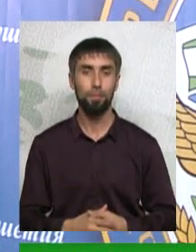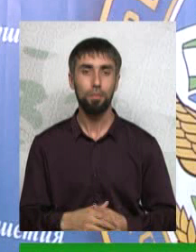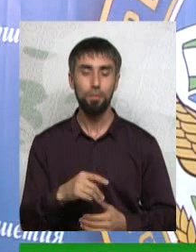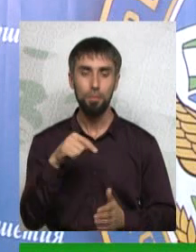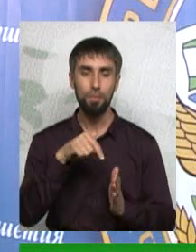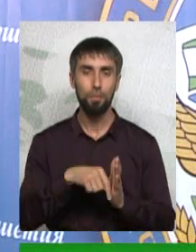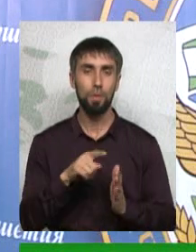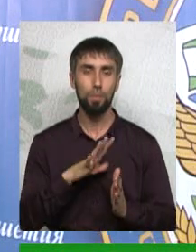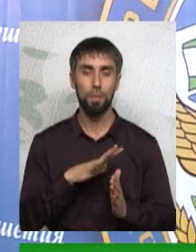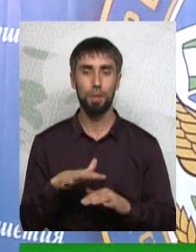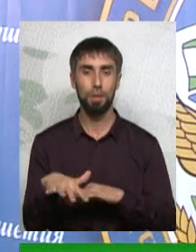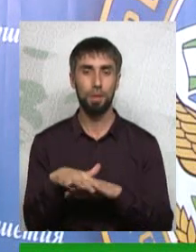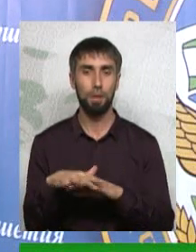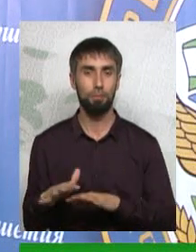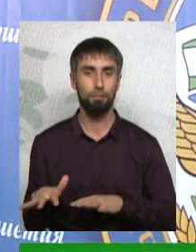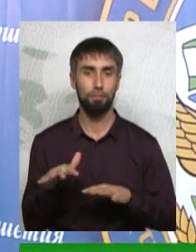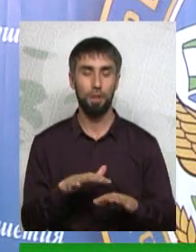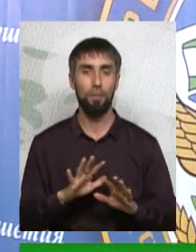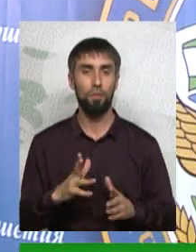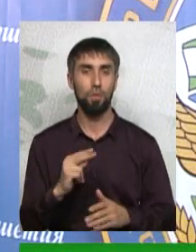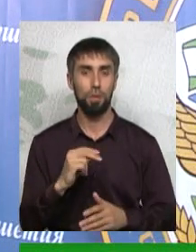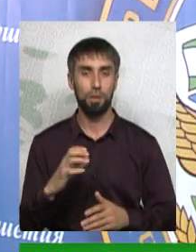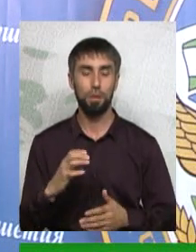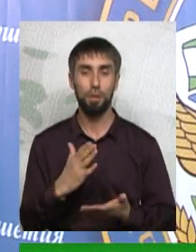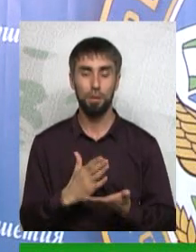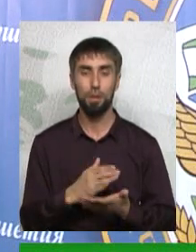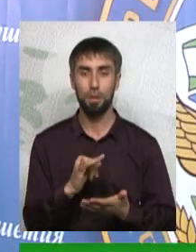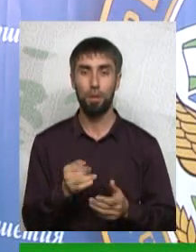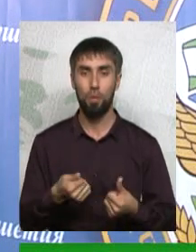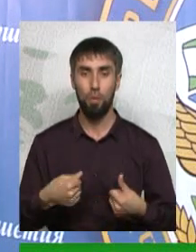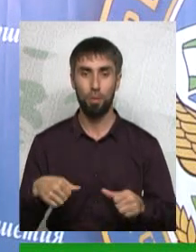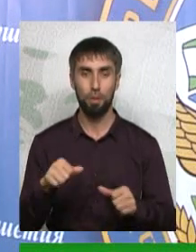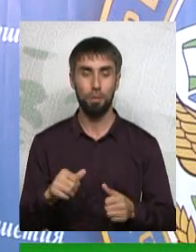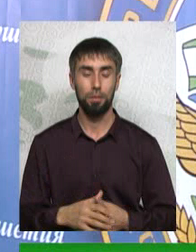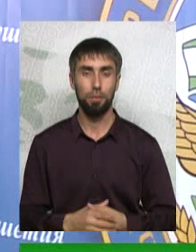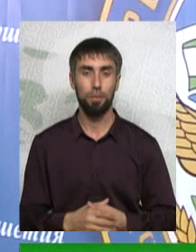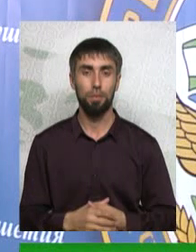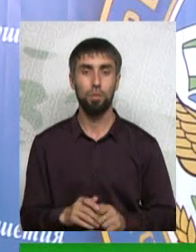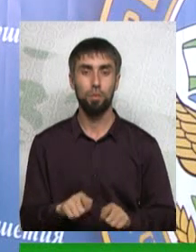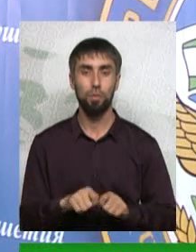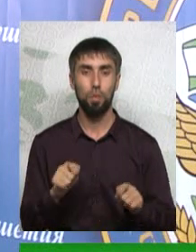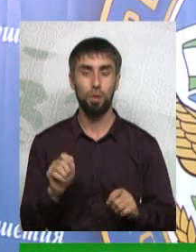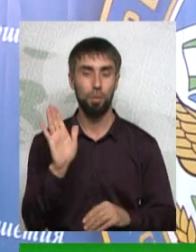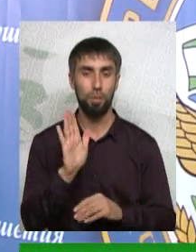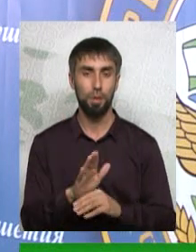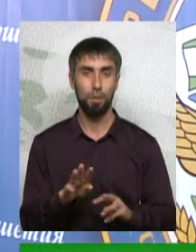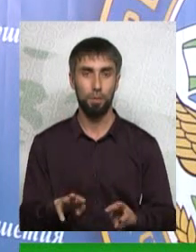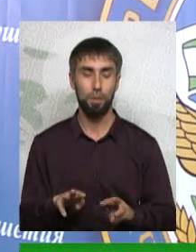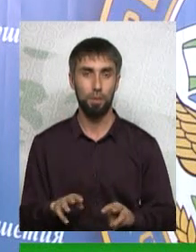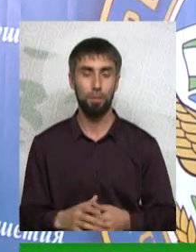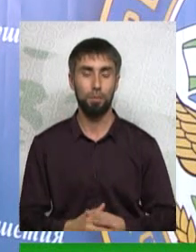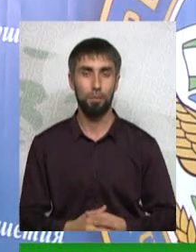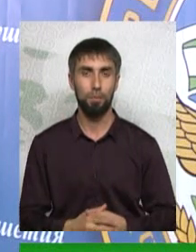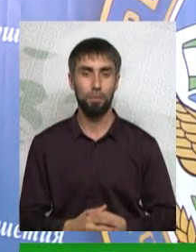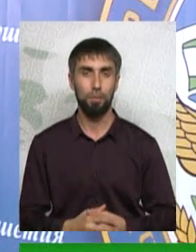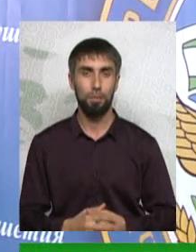предусмотренных для укрытия населения. Также межведомственная комиссия, созданная приказом министерства,